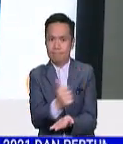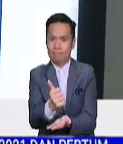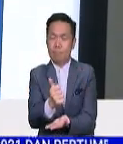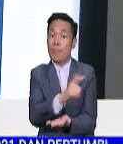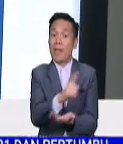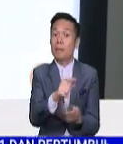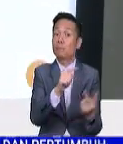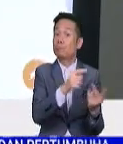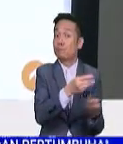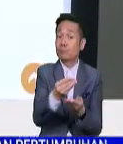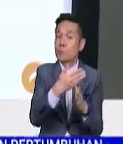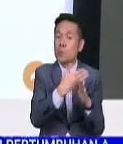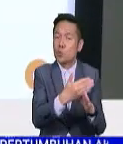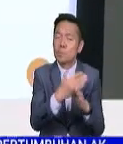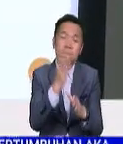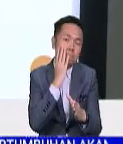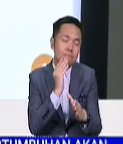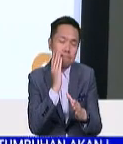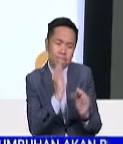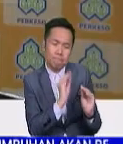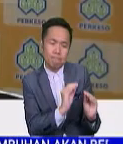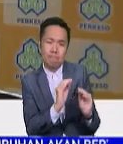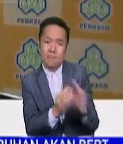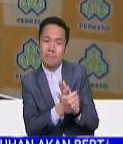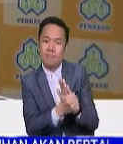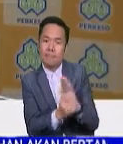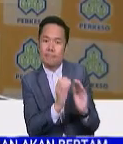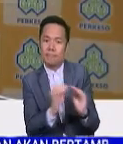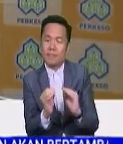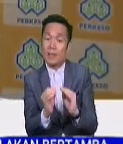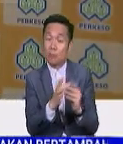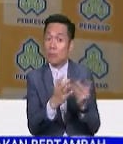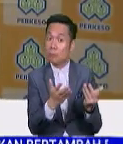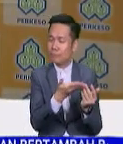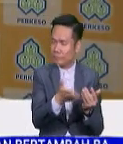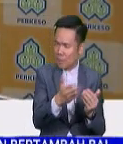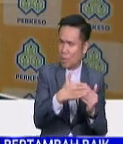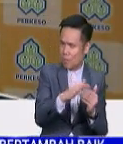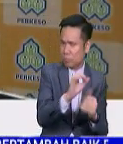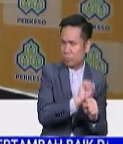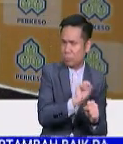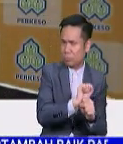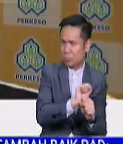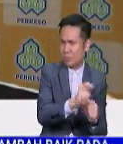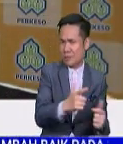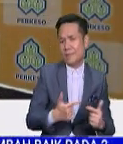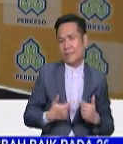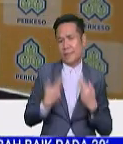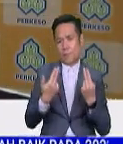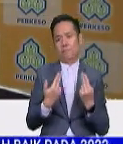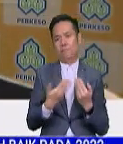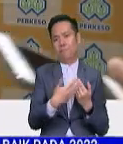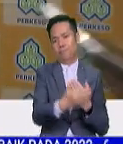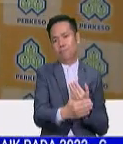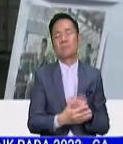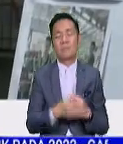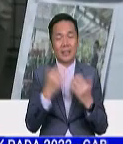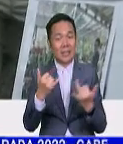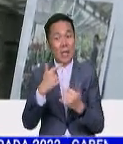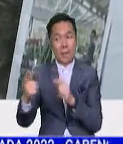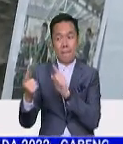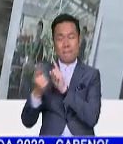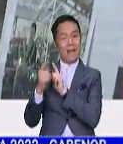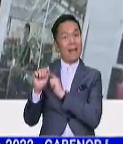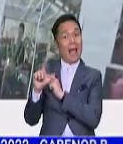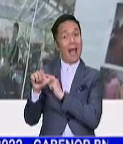hak ataupun berkongsi pengalaman ataupun kemarin baru untuk mereka ramalan siapkan kehidupan dokter Muhammad Ali ditemui media